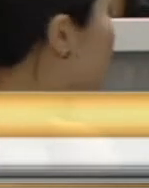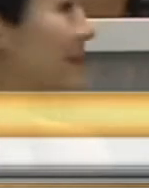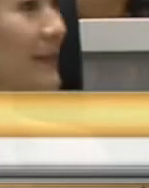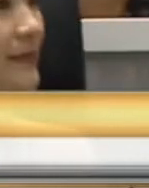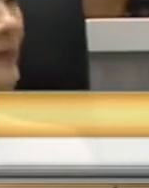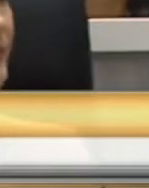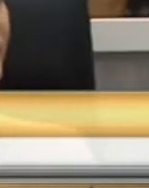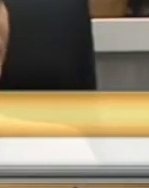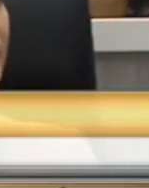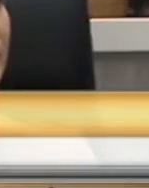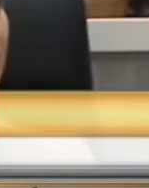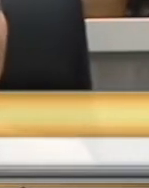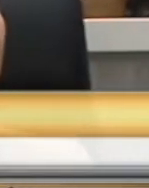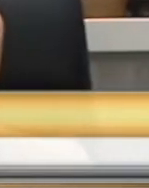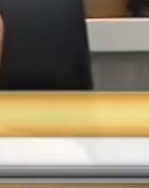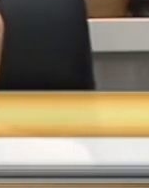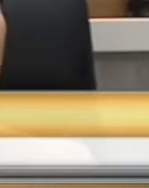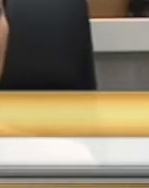ชแล้วไม่ได้เข้าพรรษา